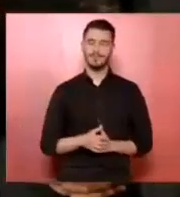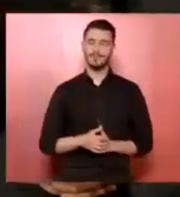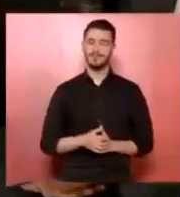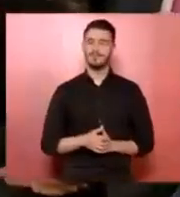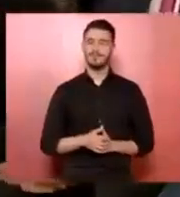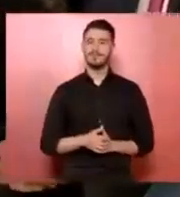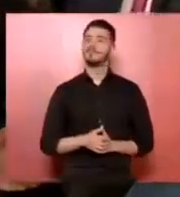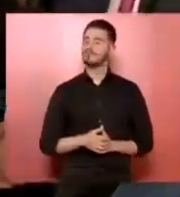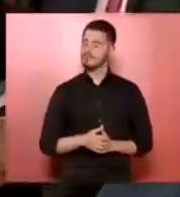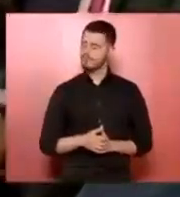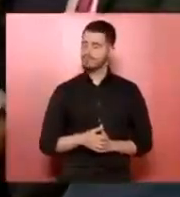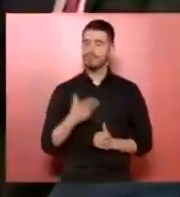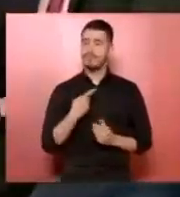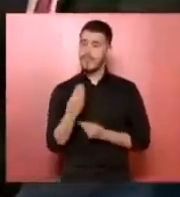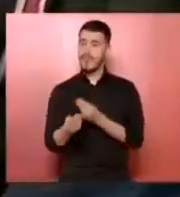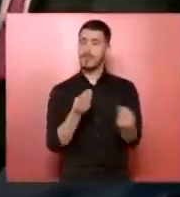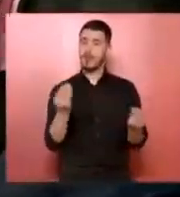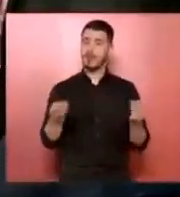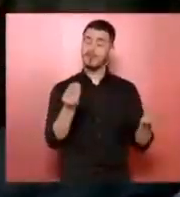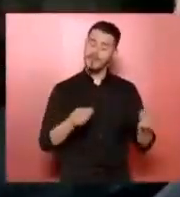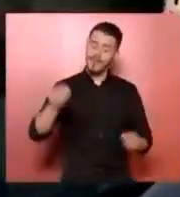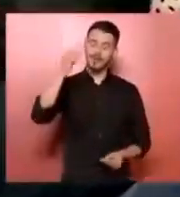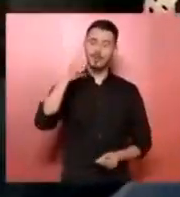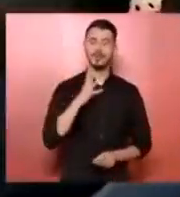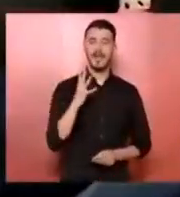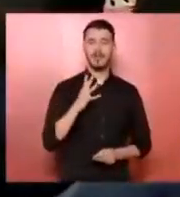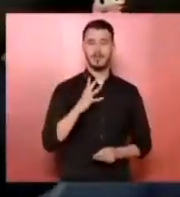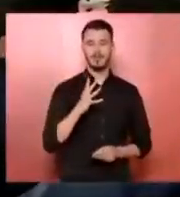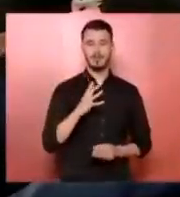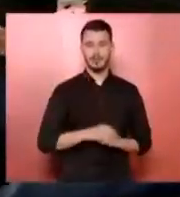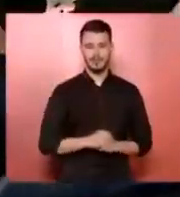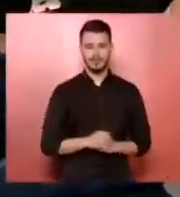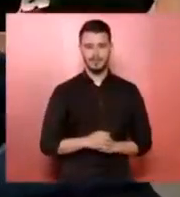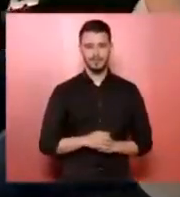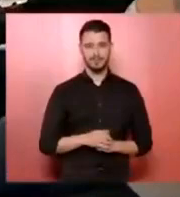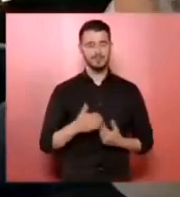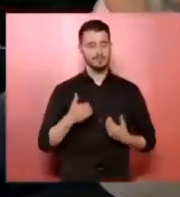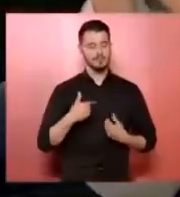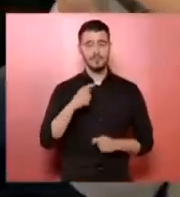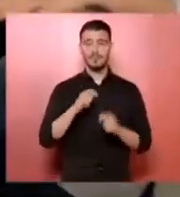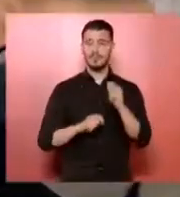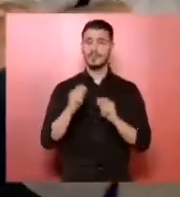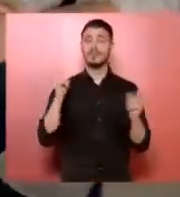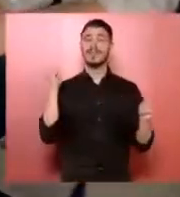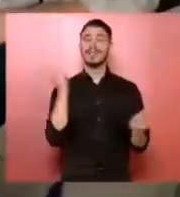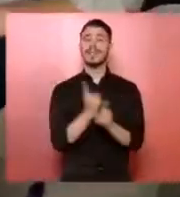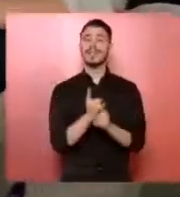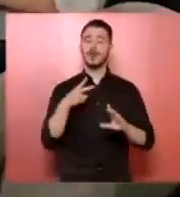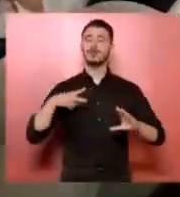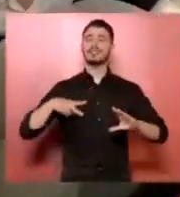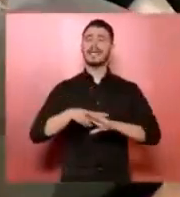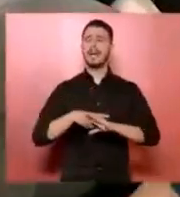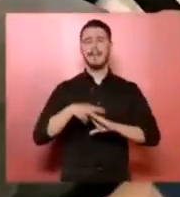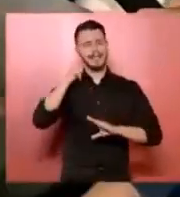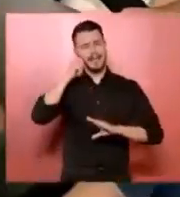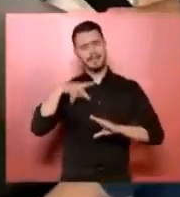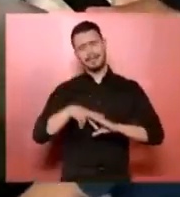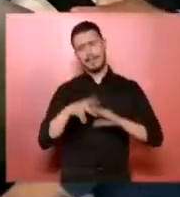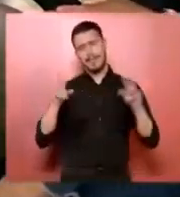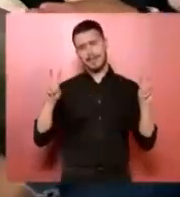τα συνδυματικά κριτήρια γι' αυτό. Δημιουργούμε τράπεζα στέγης για την